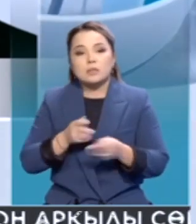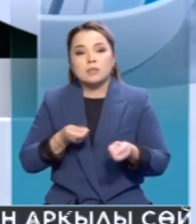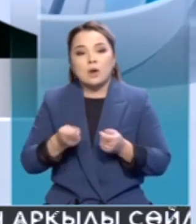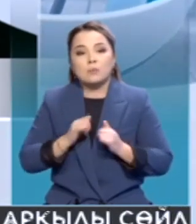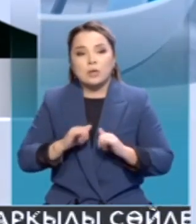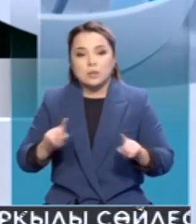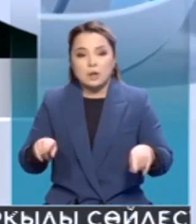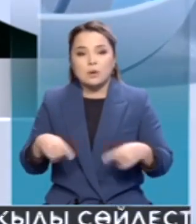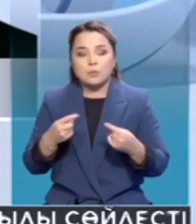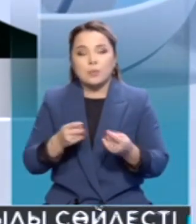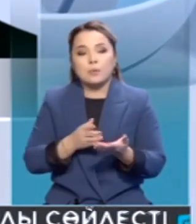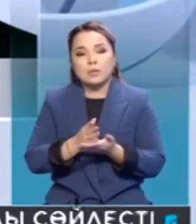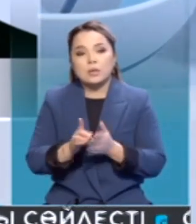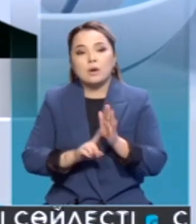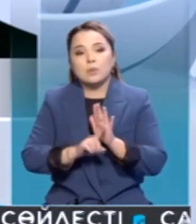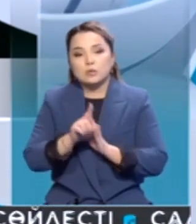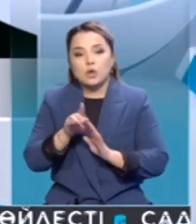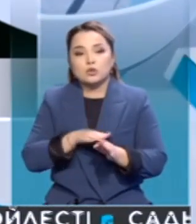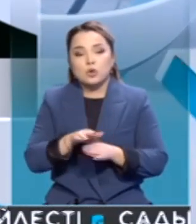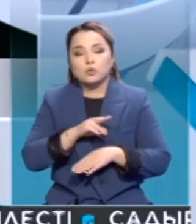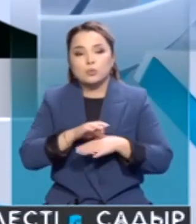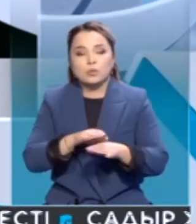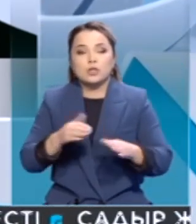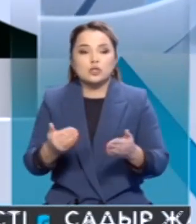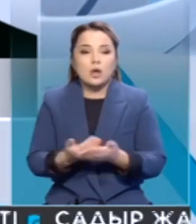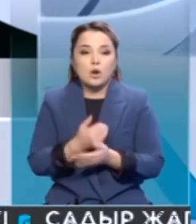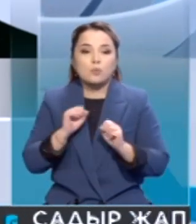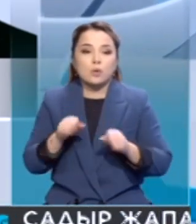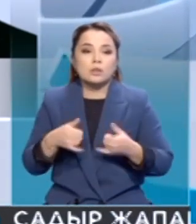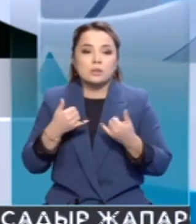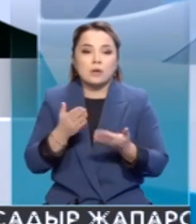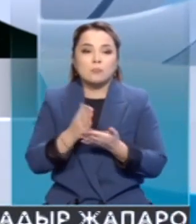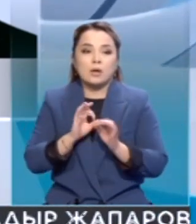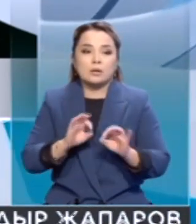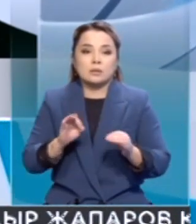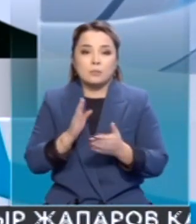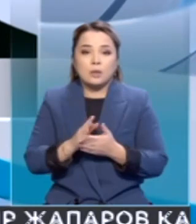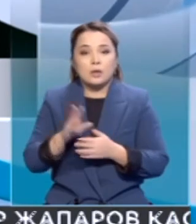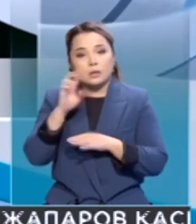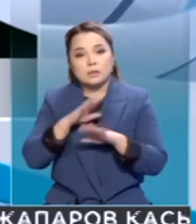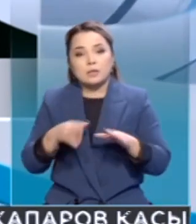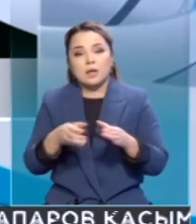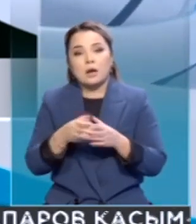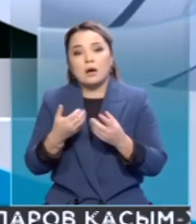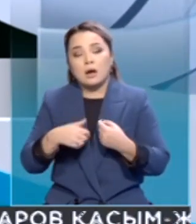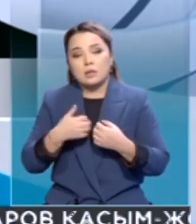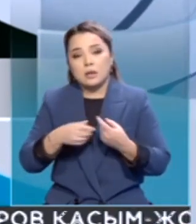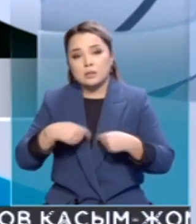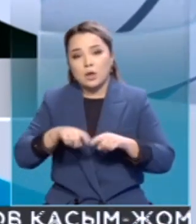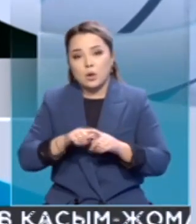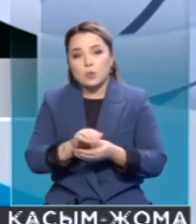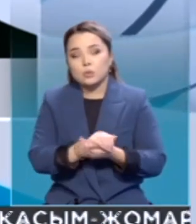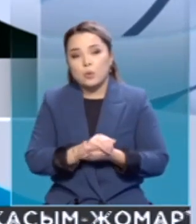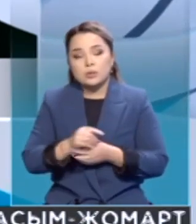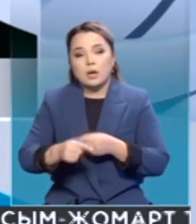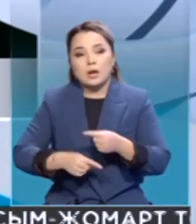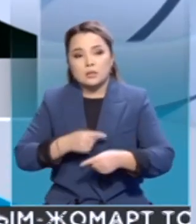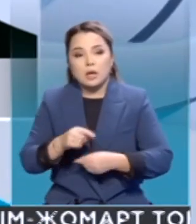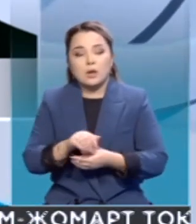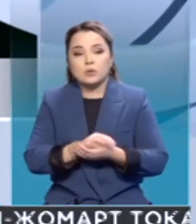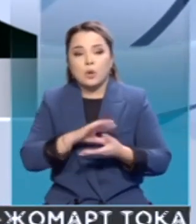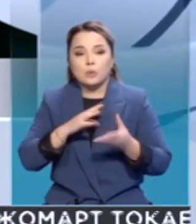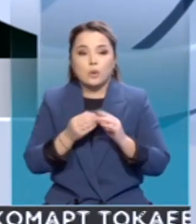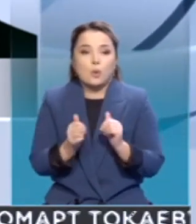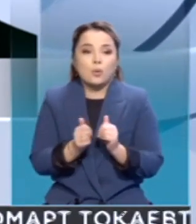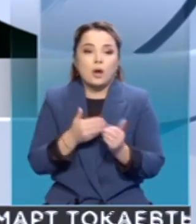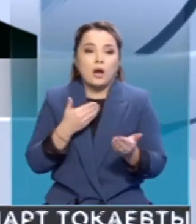бағытталған бастамаларды жүзеге асыруға жаңа мүмкіндіктер береді деп атап өткен. Елдеріміз арасындағы дәстүрлі достыққа, тату